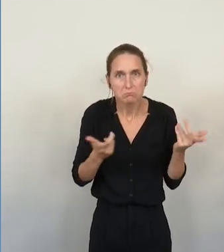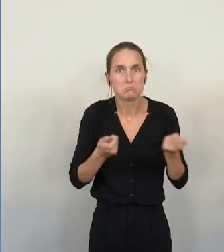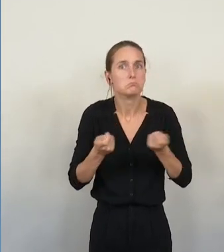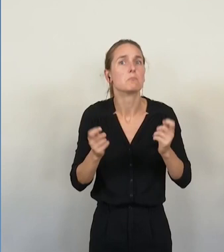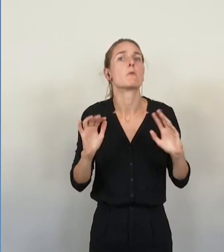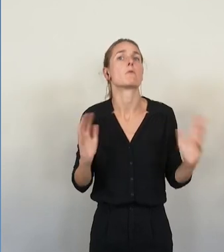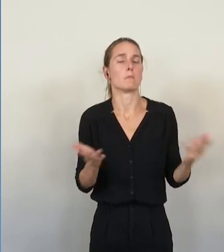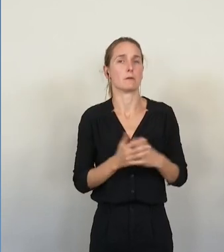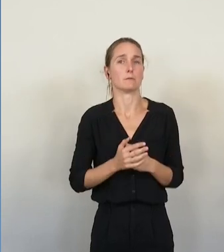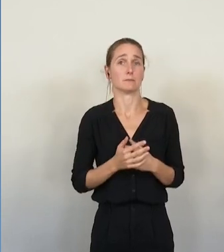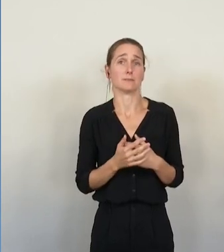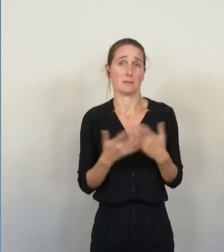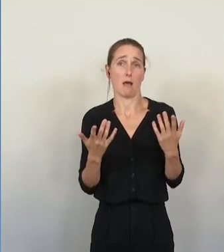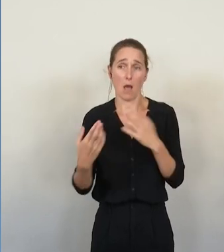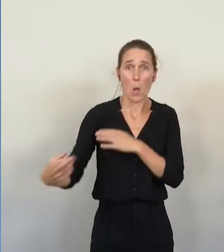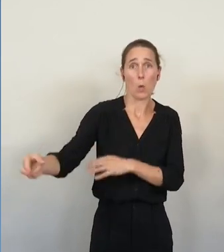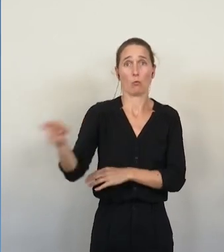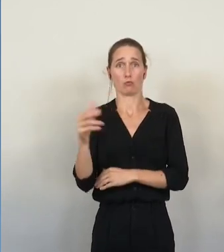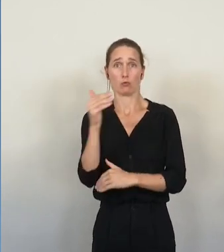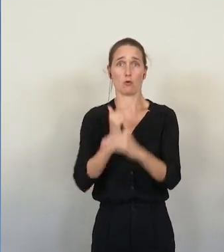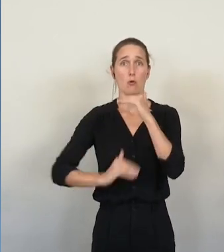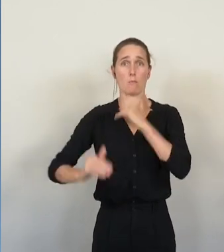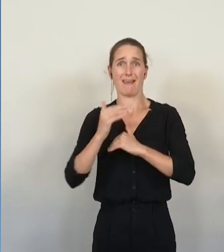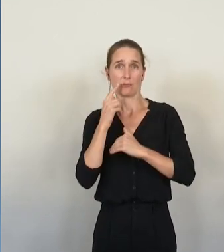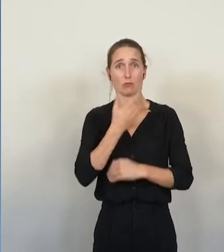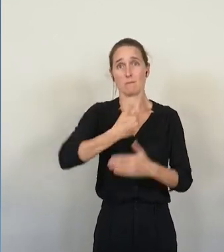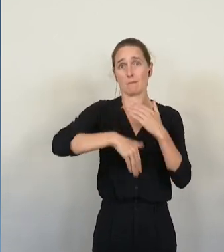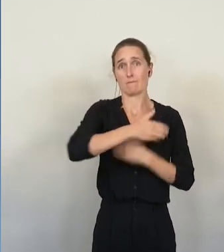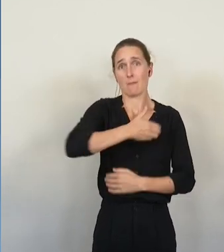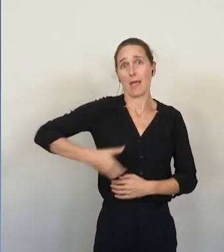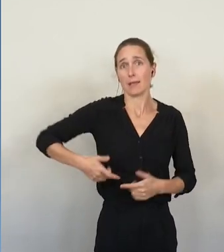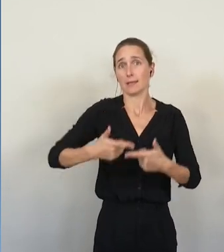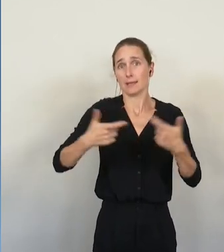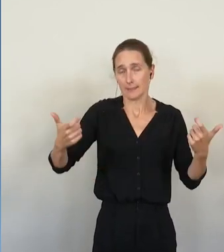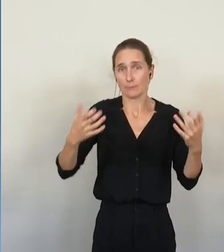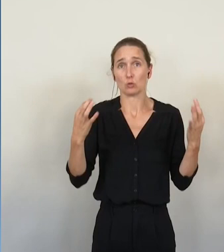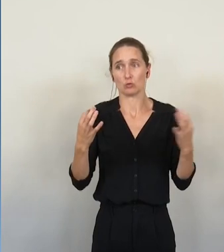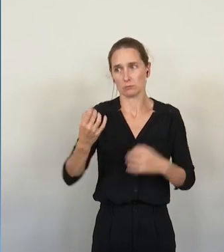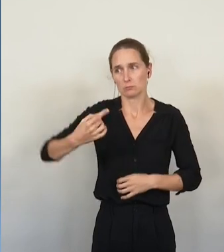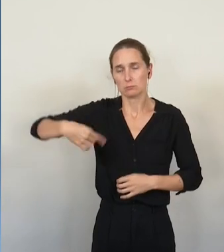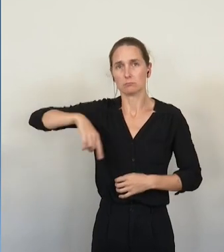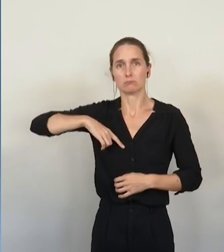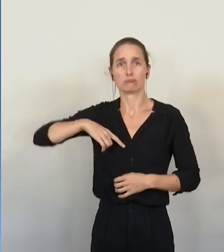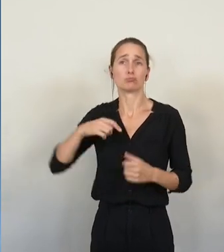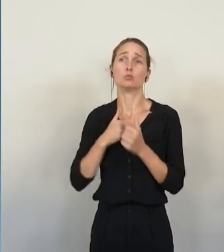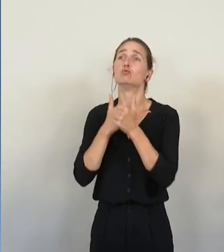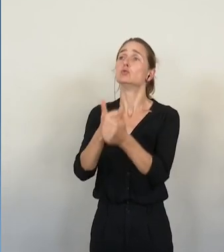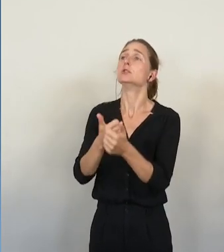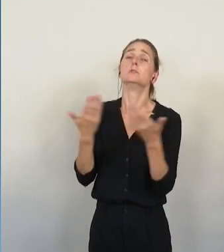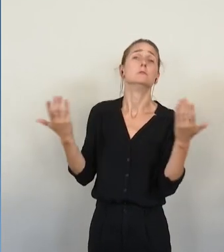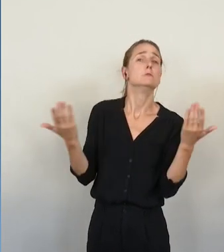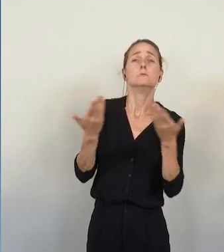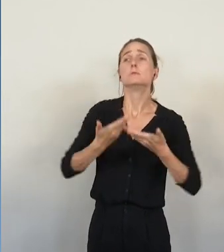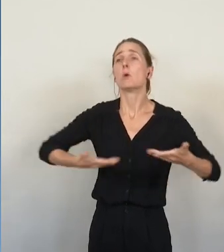s'impose à nouveau à l'agenda des collectivités locales et ce phénomène n'est pas simplement conjoncturel les inégalité